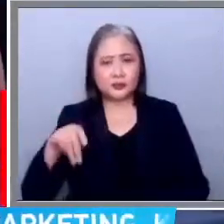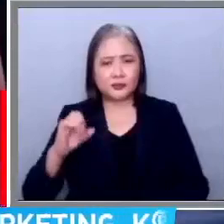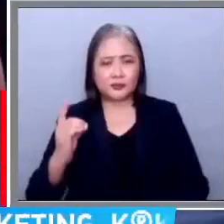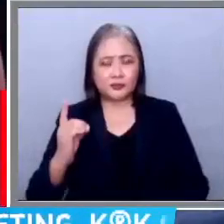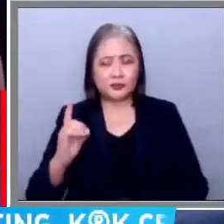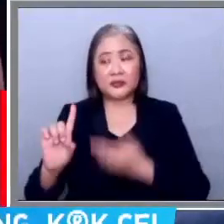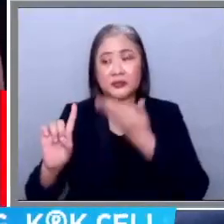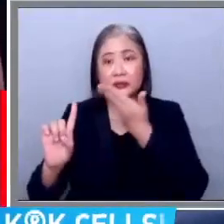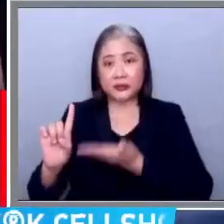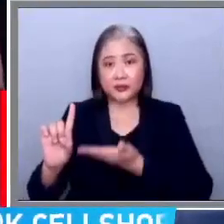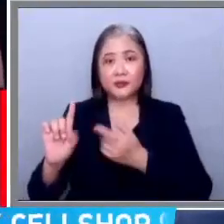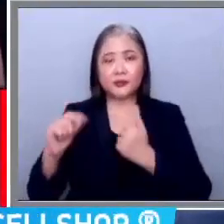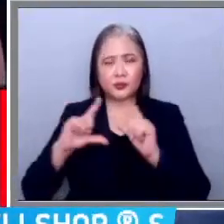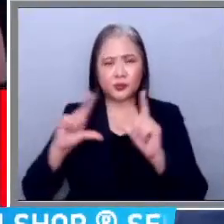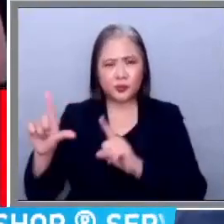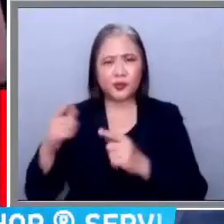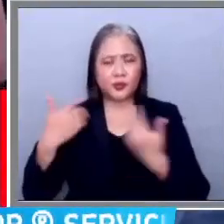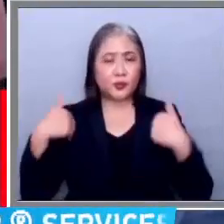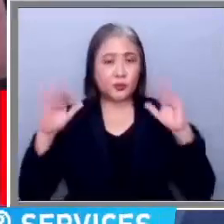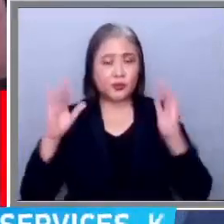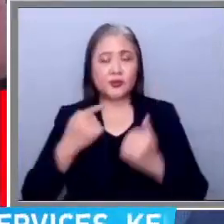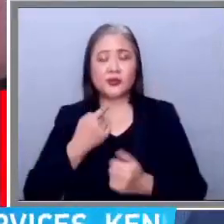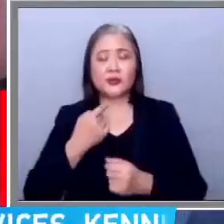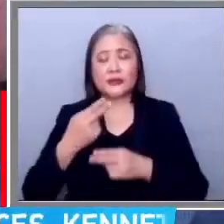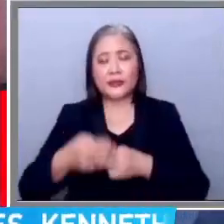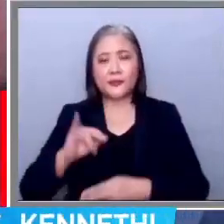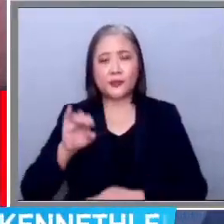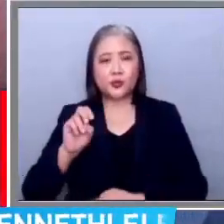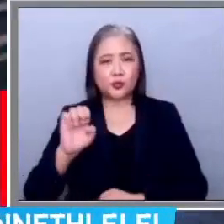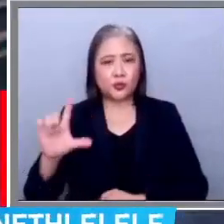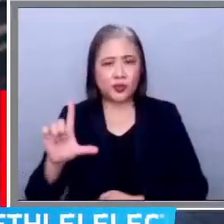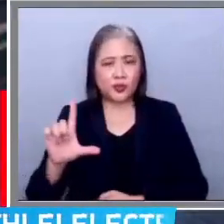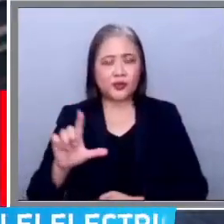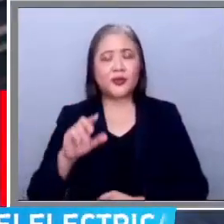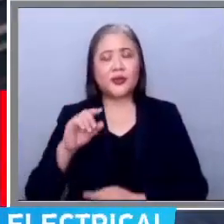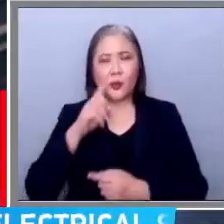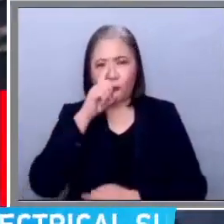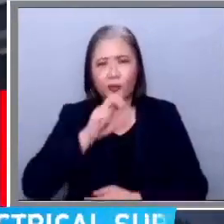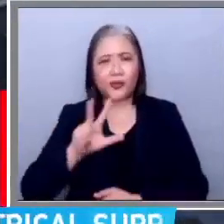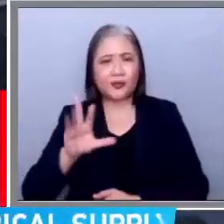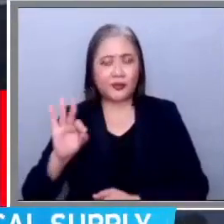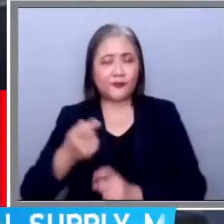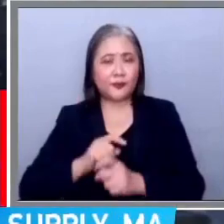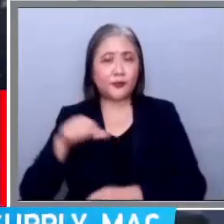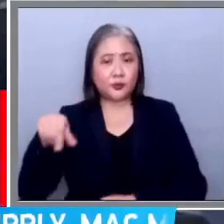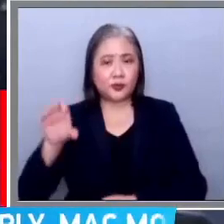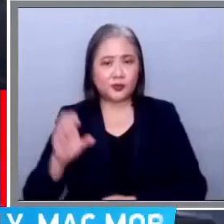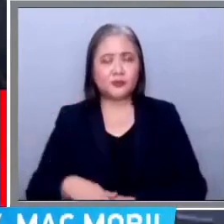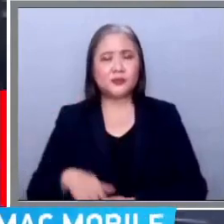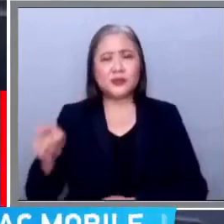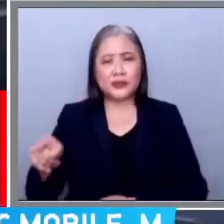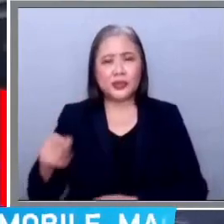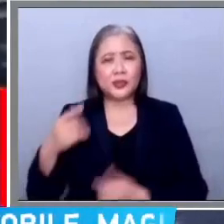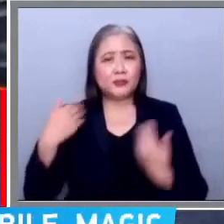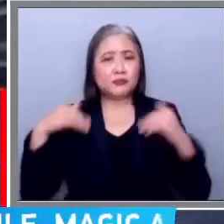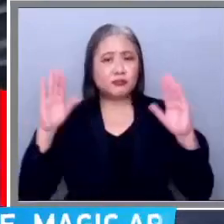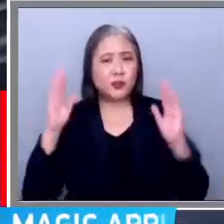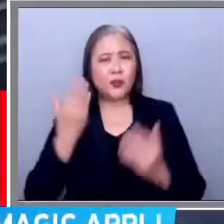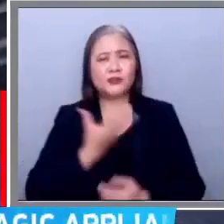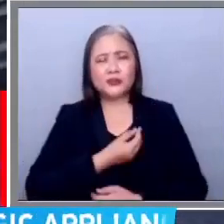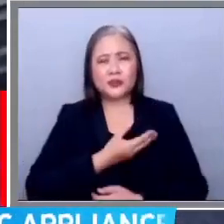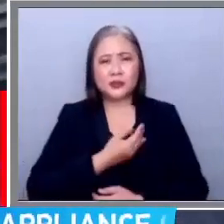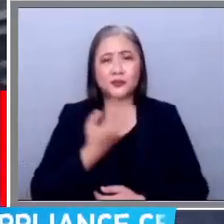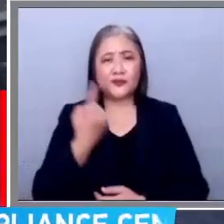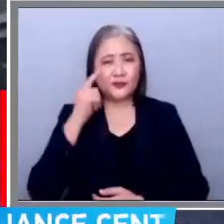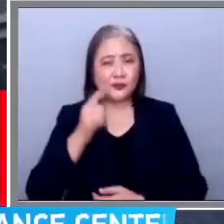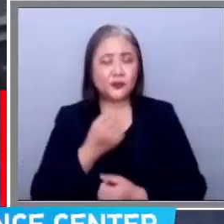kinilalang si Joel Estorial, 39 years old at taga Quezon City. Sumuko siya dahil daw sa takot para sa kanyang kaligtasan dahil naisa publiko